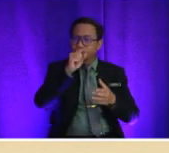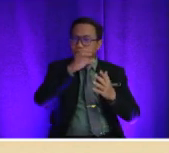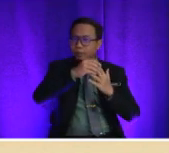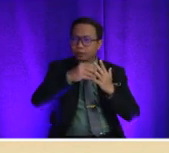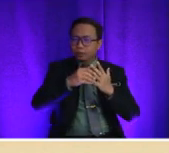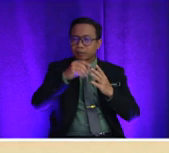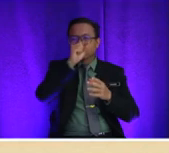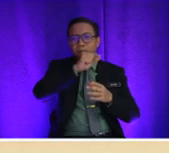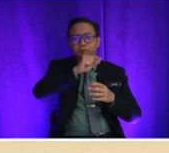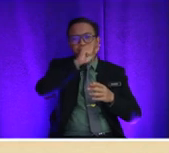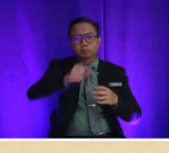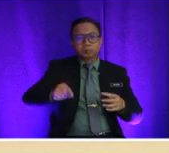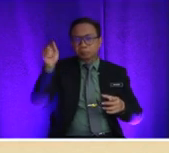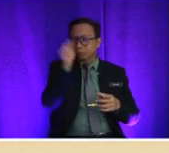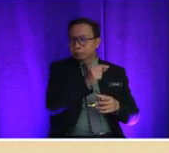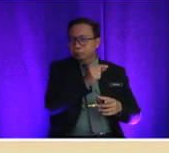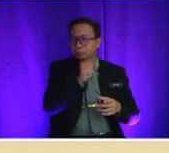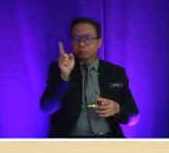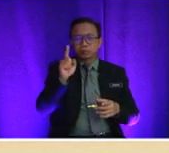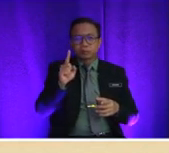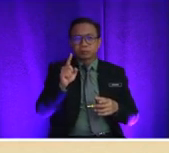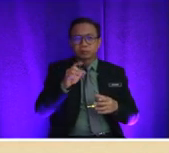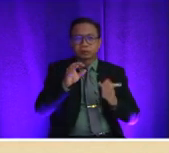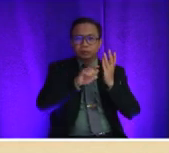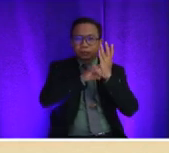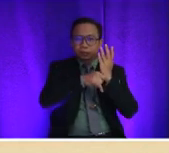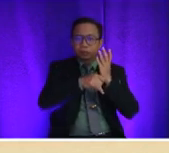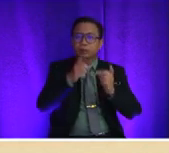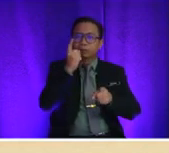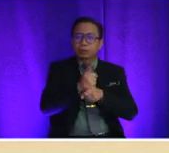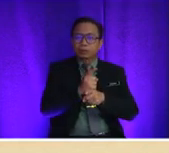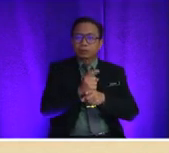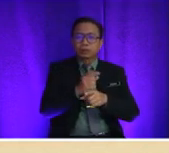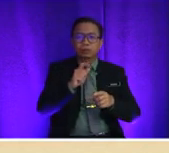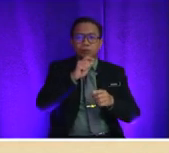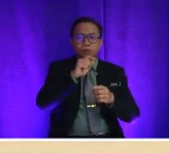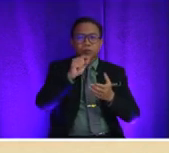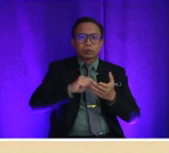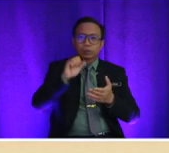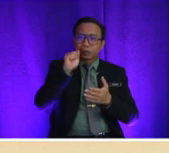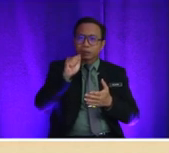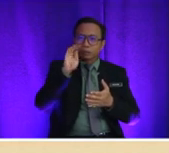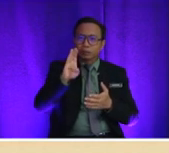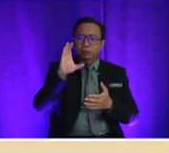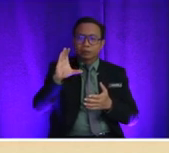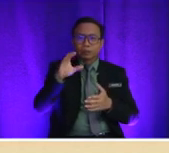bahan dan peralatan tersebut dengan fungsinya yang betul dengan menulis ee b c dalam ruang jawaban